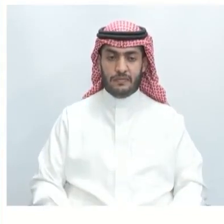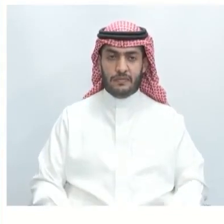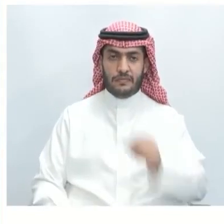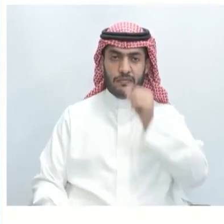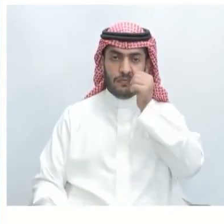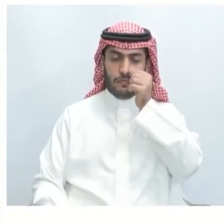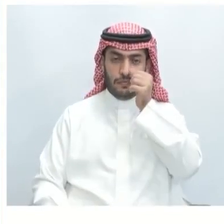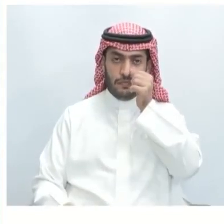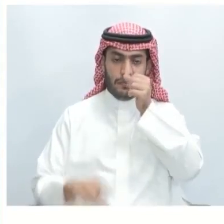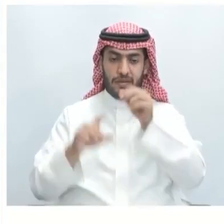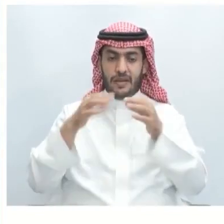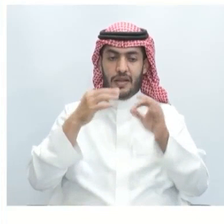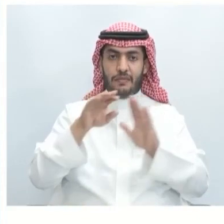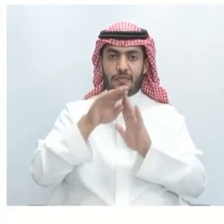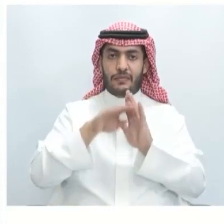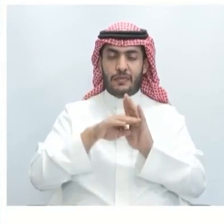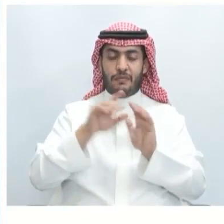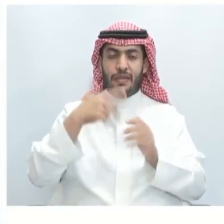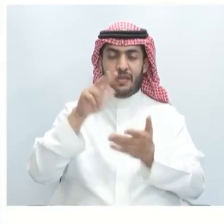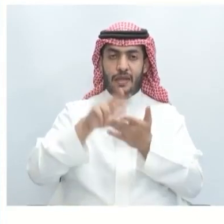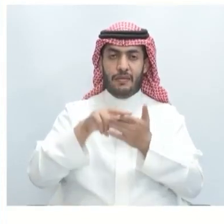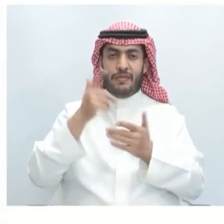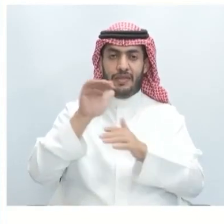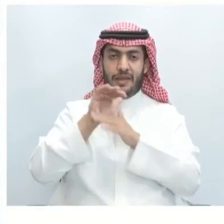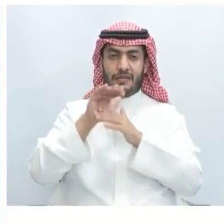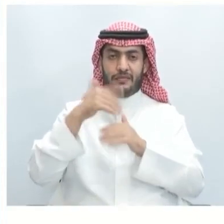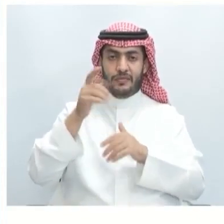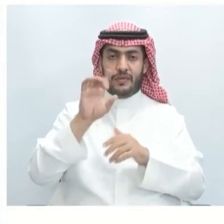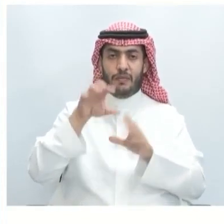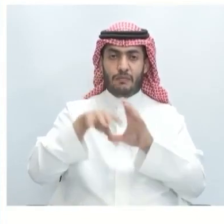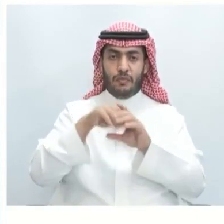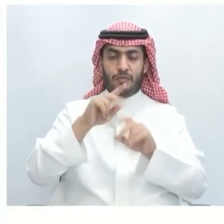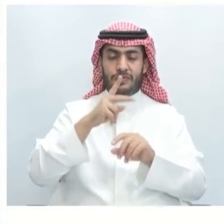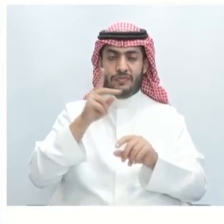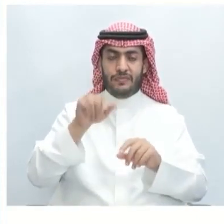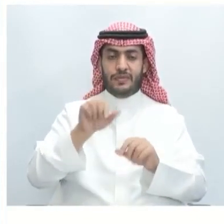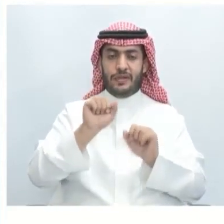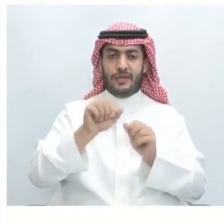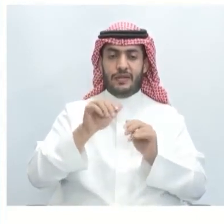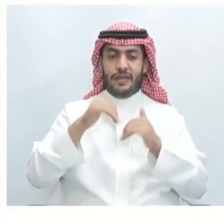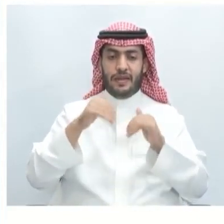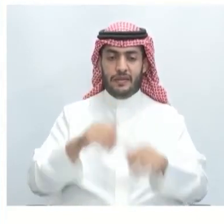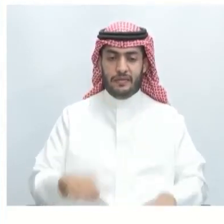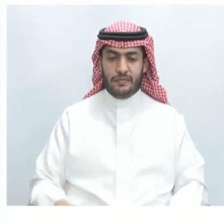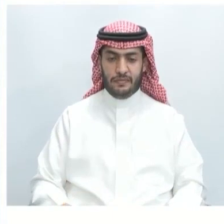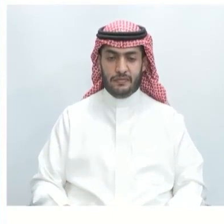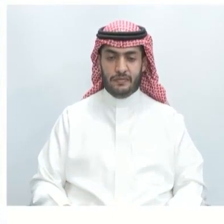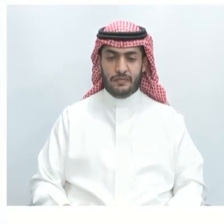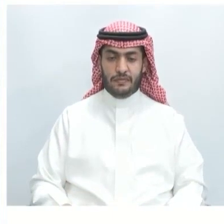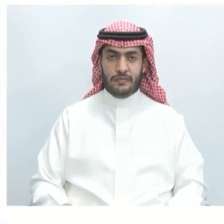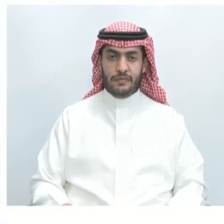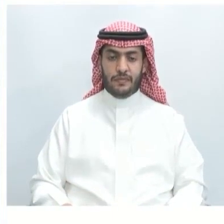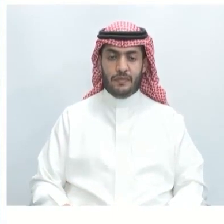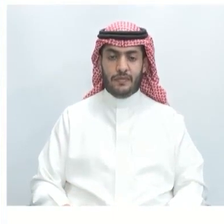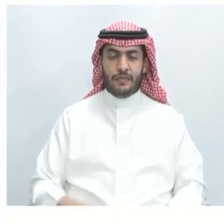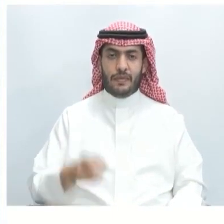باظهار جميع هذه السيناريوهات وسنطبق باذن الله في على المشاريع القادمه هذه الاداه